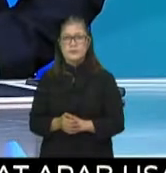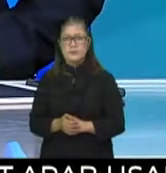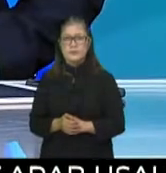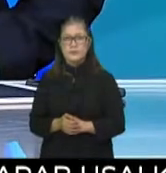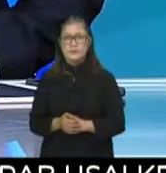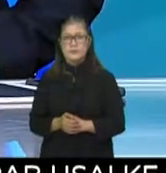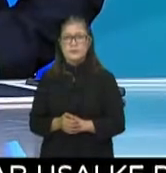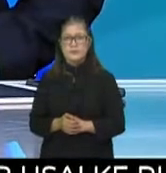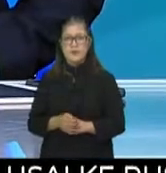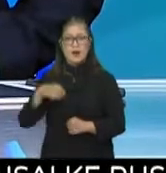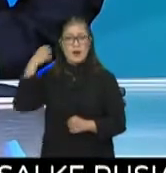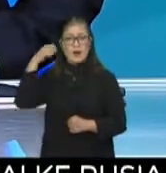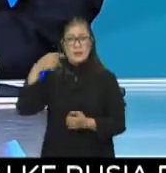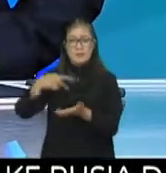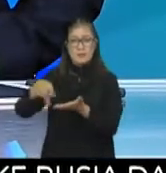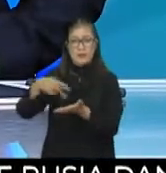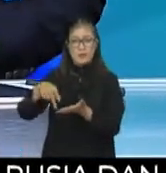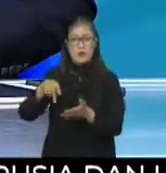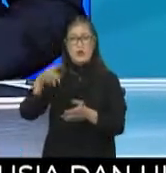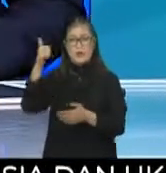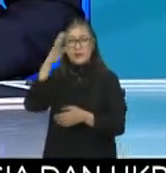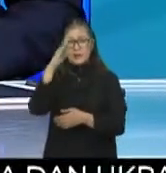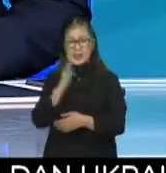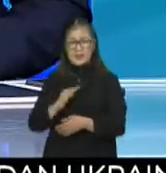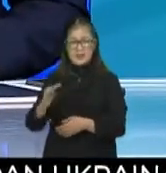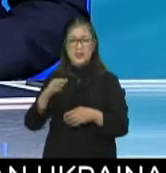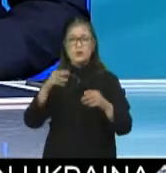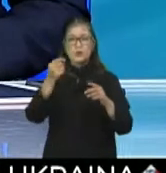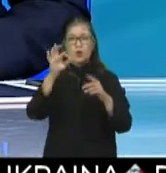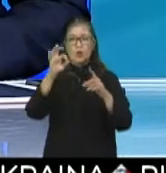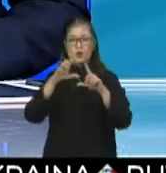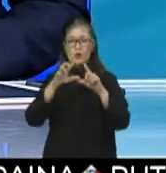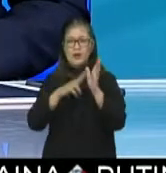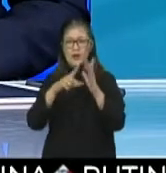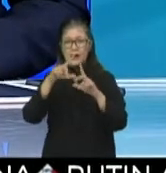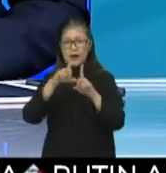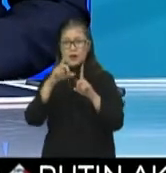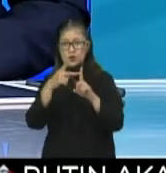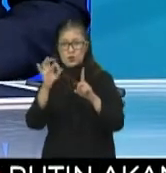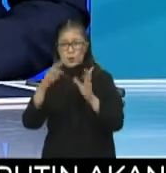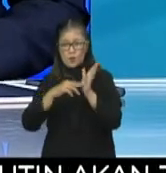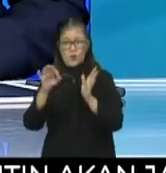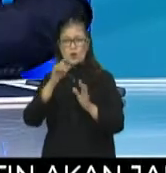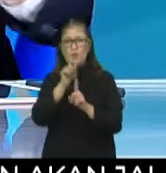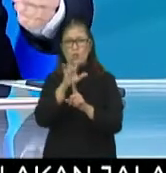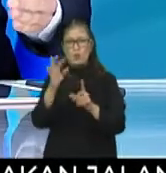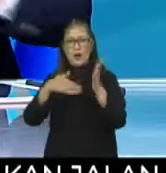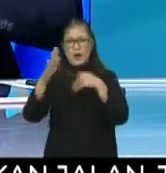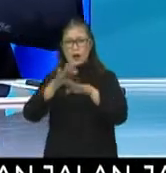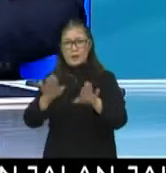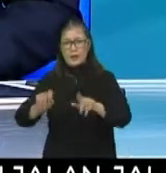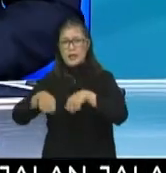Bintang sepak bola dunia asal Brasil, Ronaldhino, memberikan coaching klinik di Malang, Jawa Timur. Puluhan anak peserta coaching klinik antusias